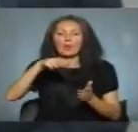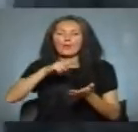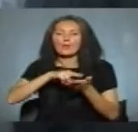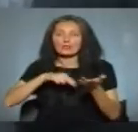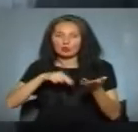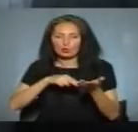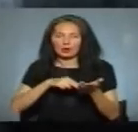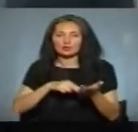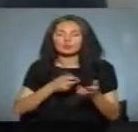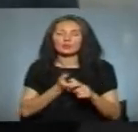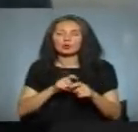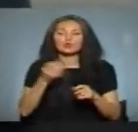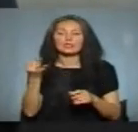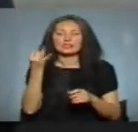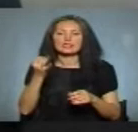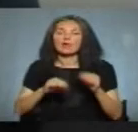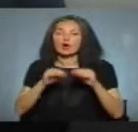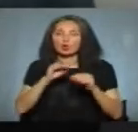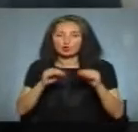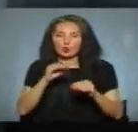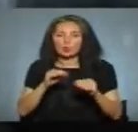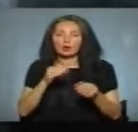Павлишин. Дуже цікава розробка і вона має